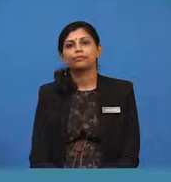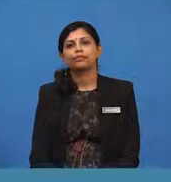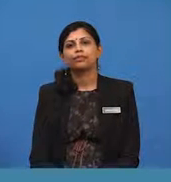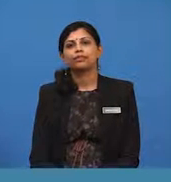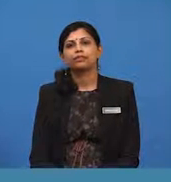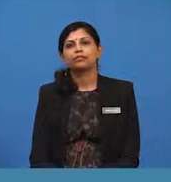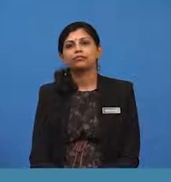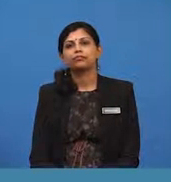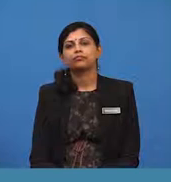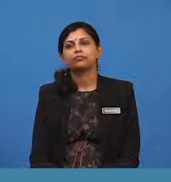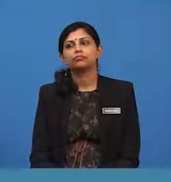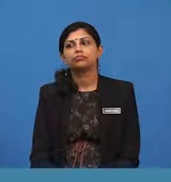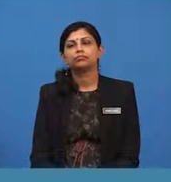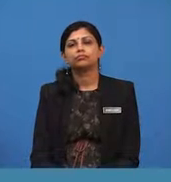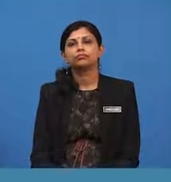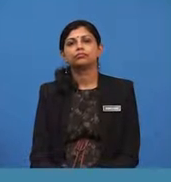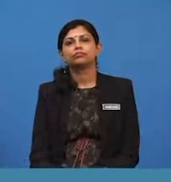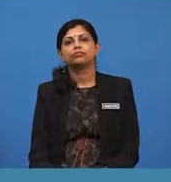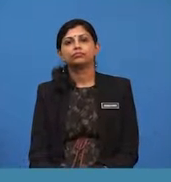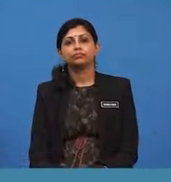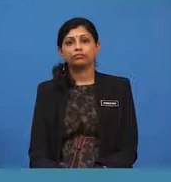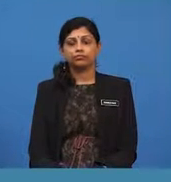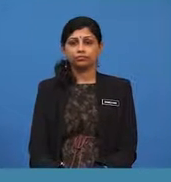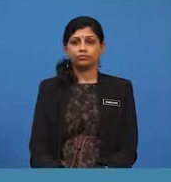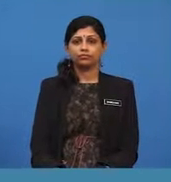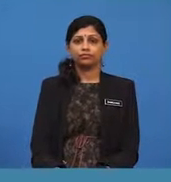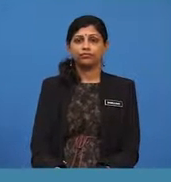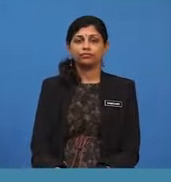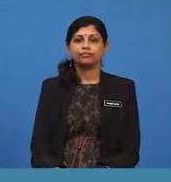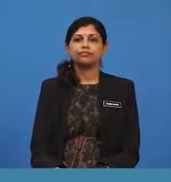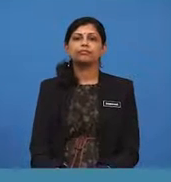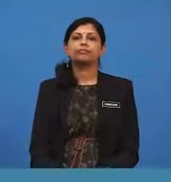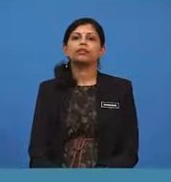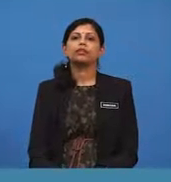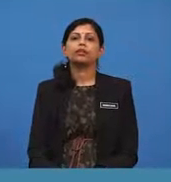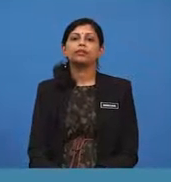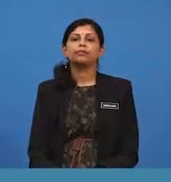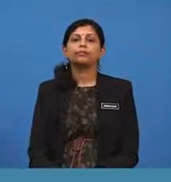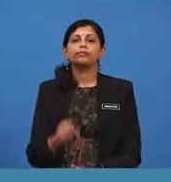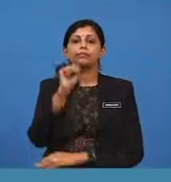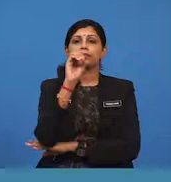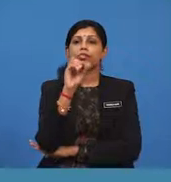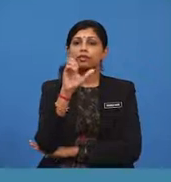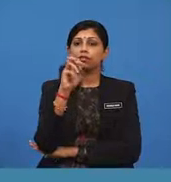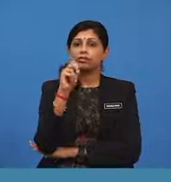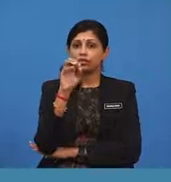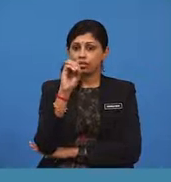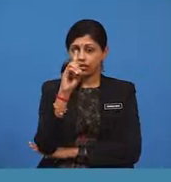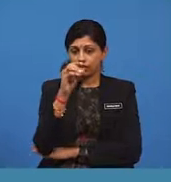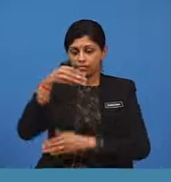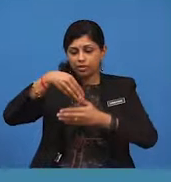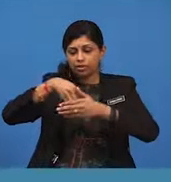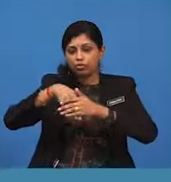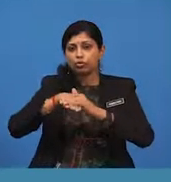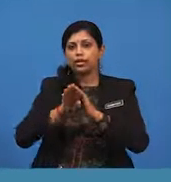Mari kita lihat. Seterusnya, apabila solenoid digerakkan ke dalam kutub utara magnet bar yang dipegang